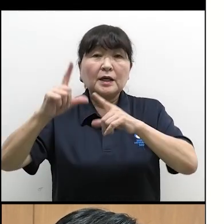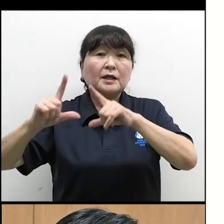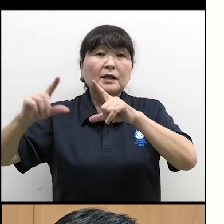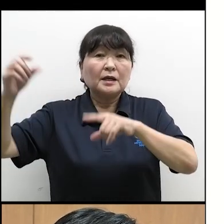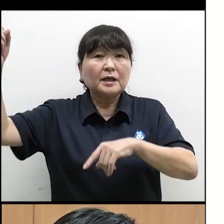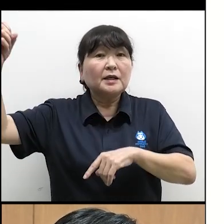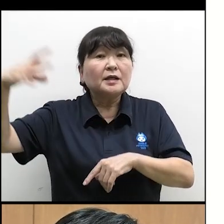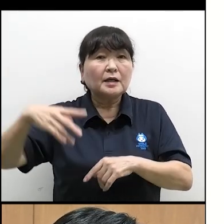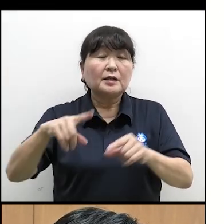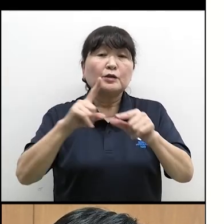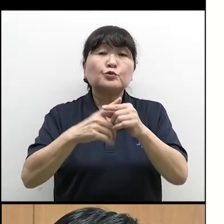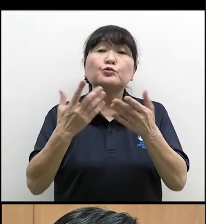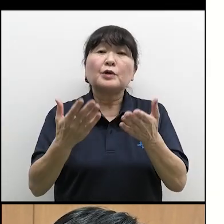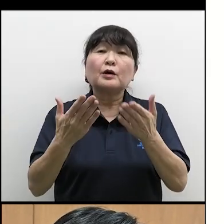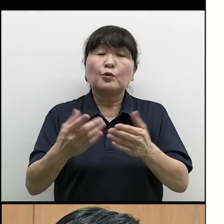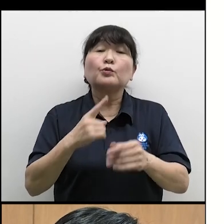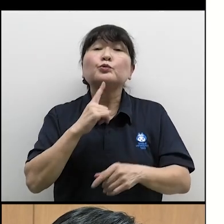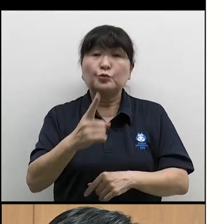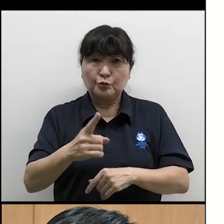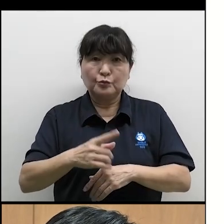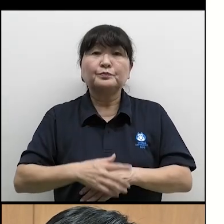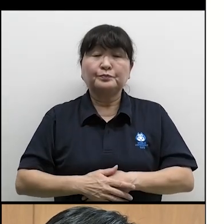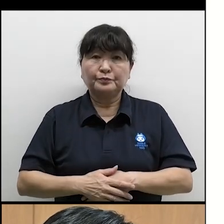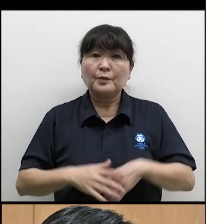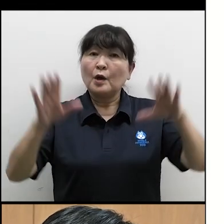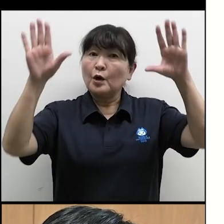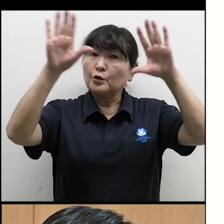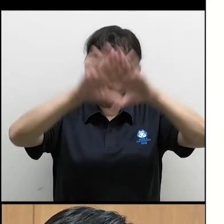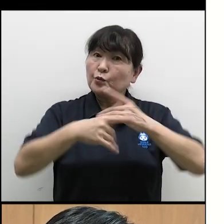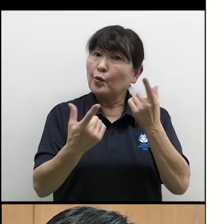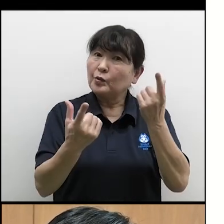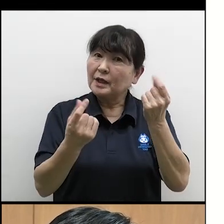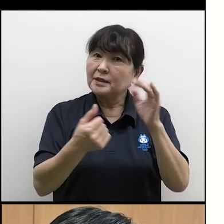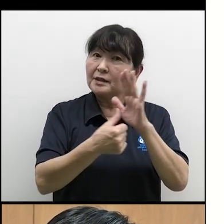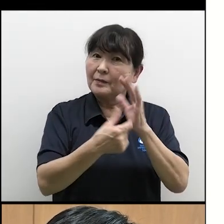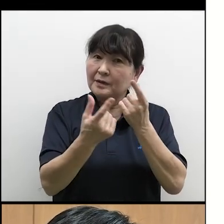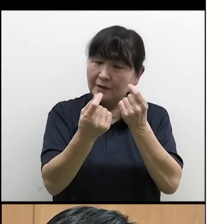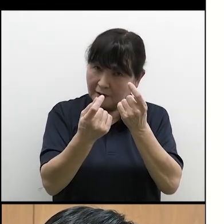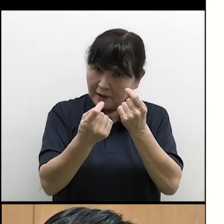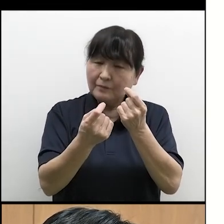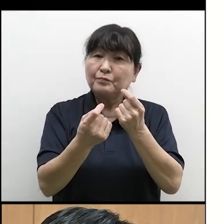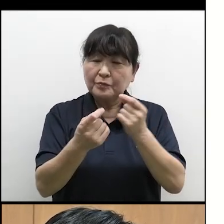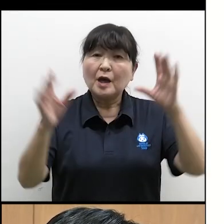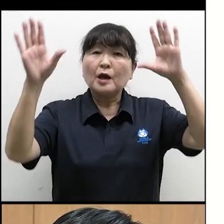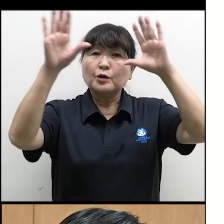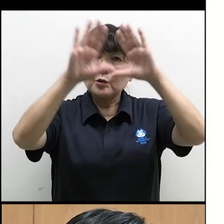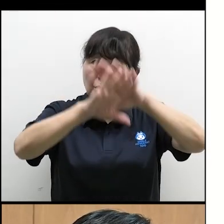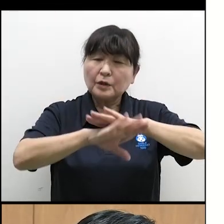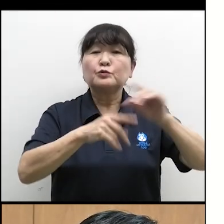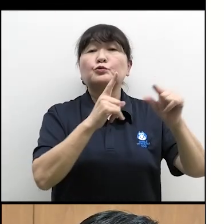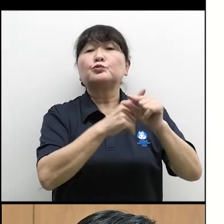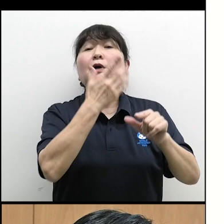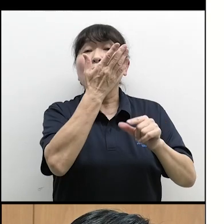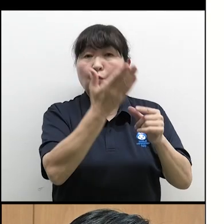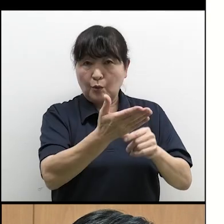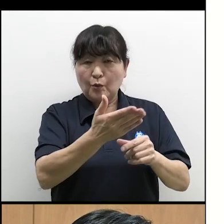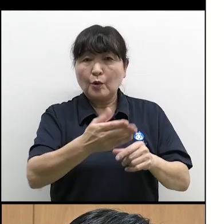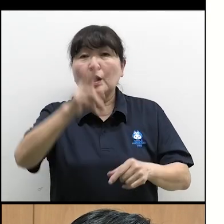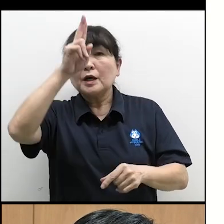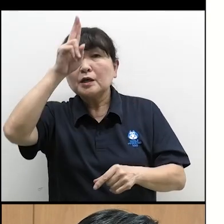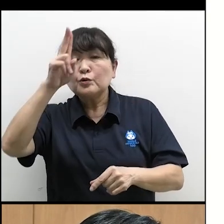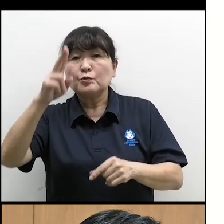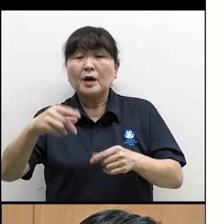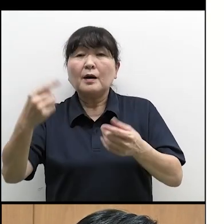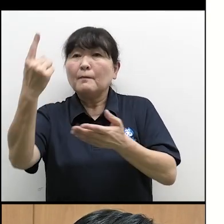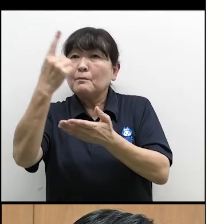校も同様のお名前でございますが、夜は夜間中学校として、そして昼間は学びの多様化学校として